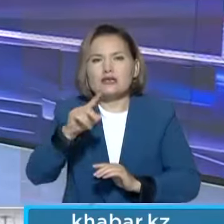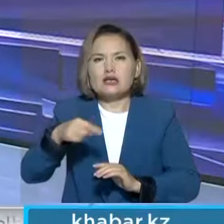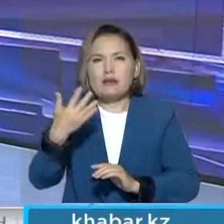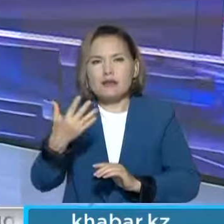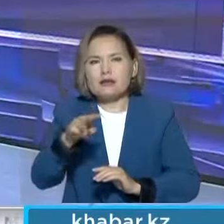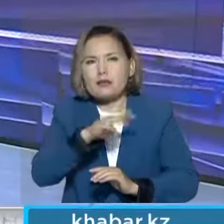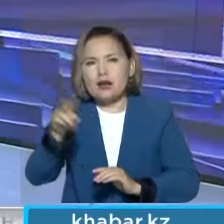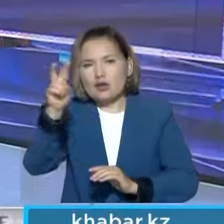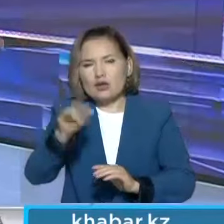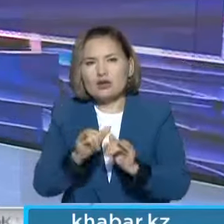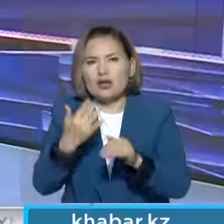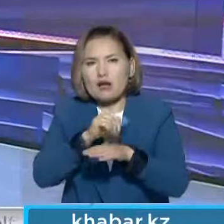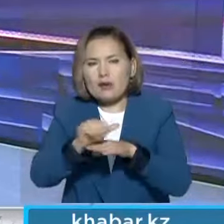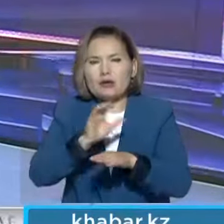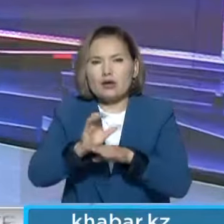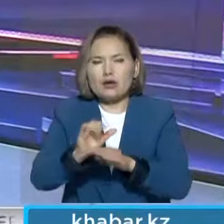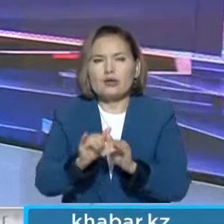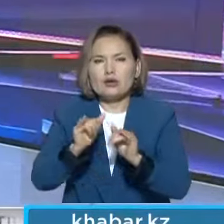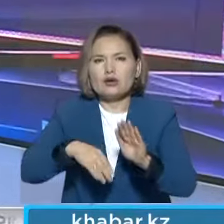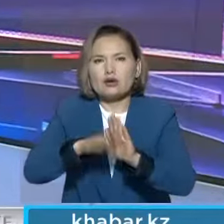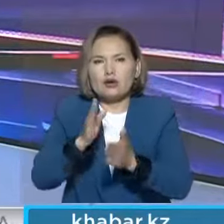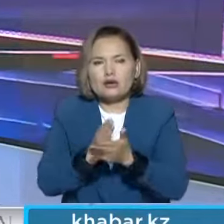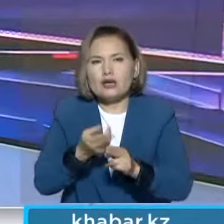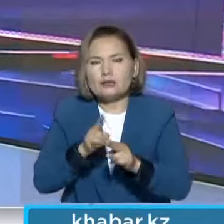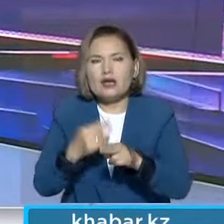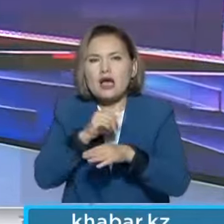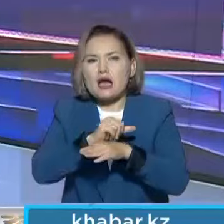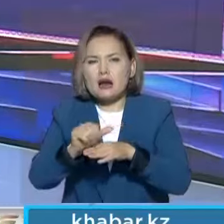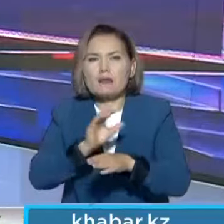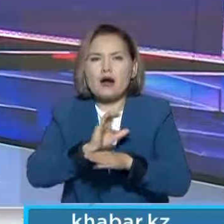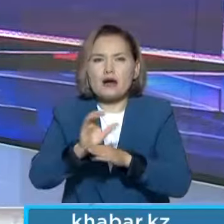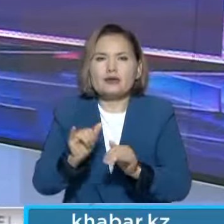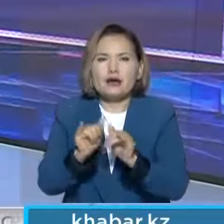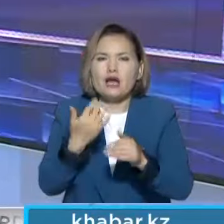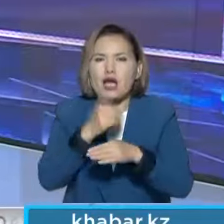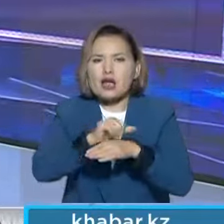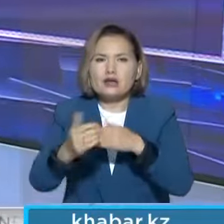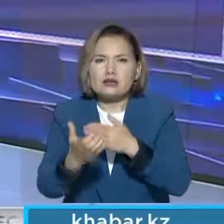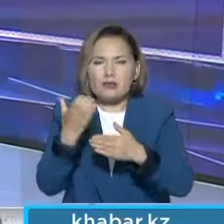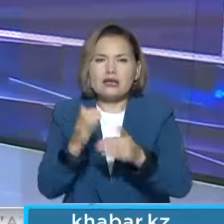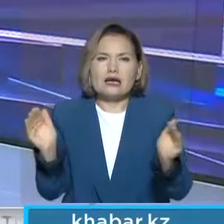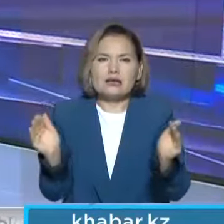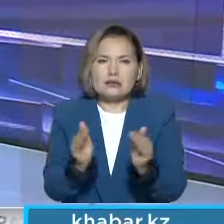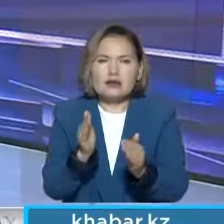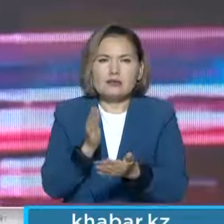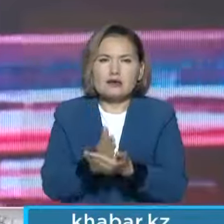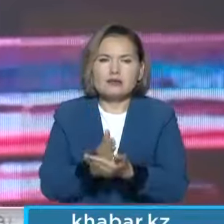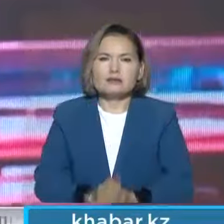миллиарды экспорт, қалғаны импорттың үлесінде. Айта кетейін, экспорт артып, импорт қысқарып келеді.